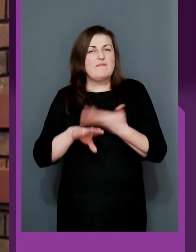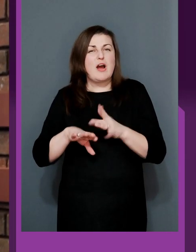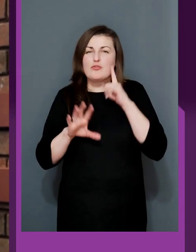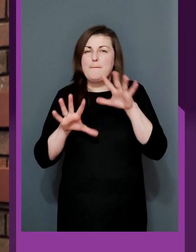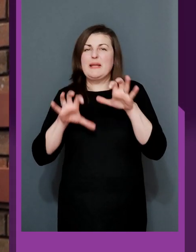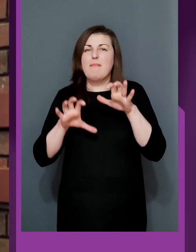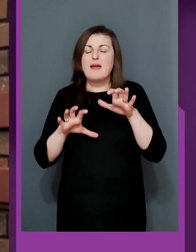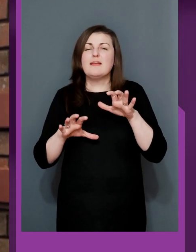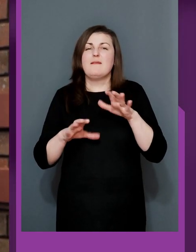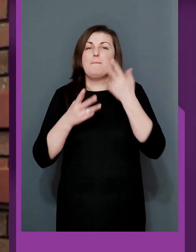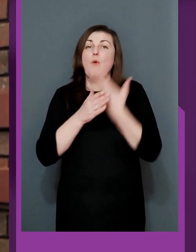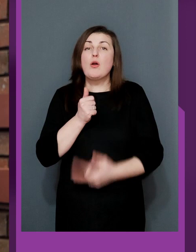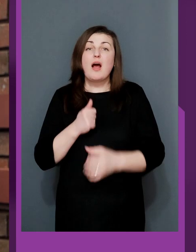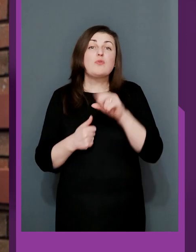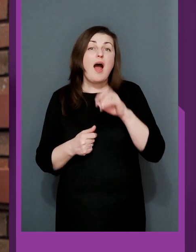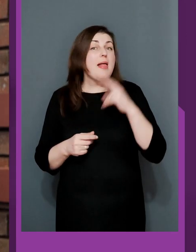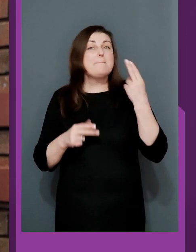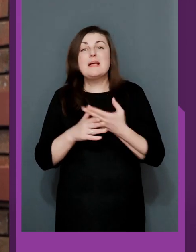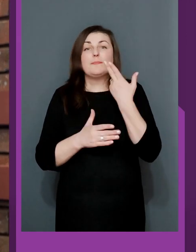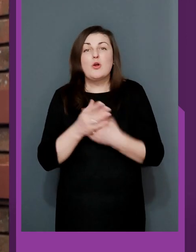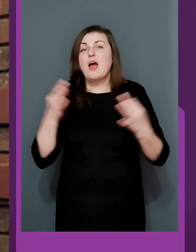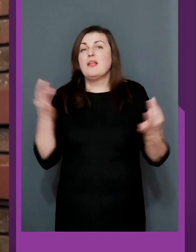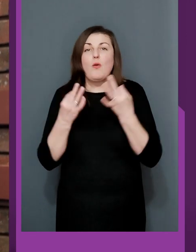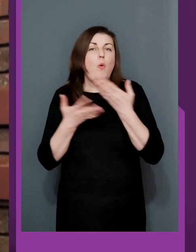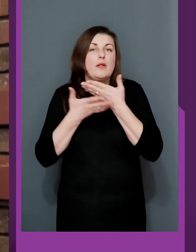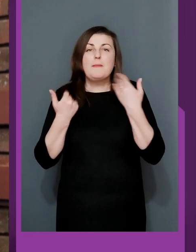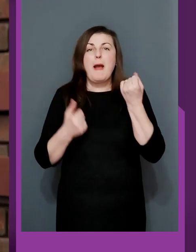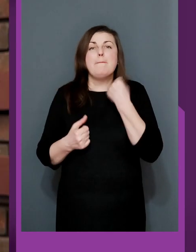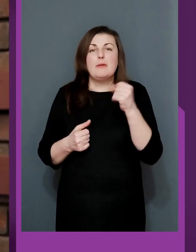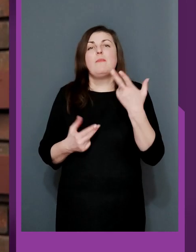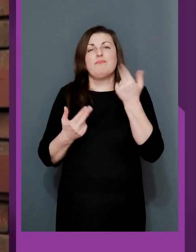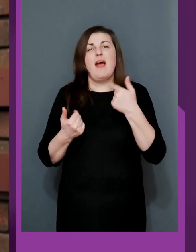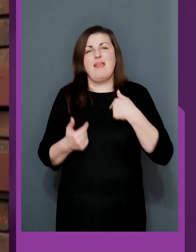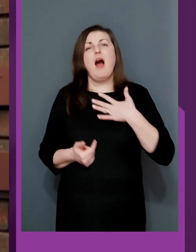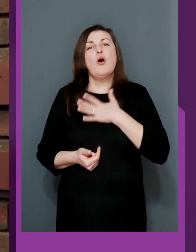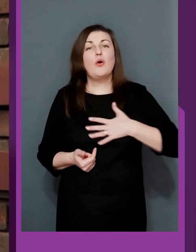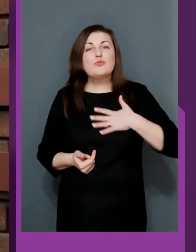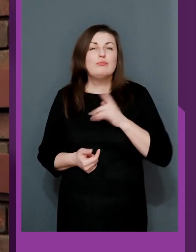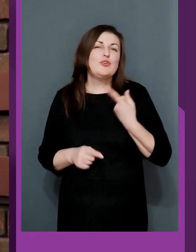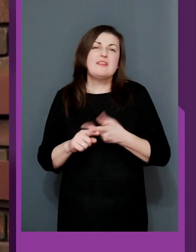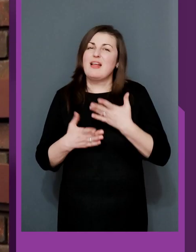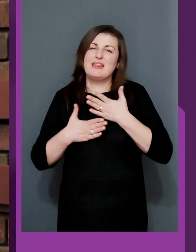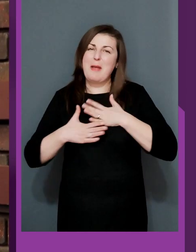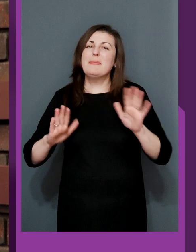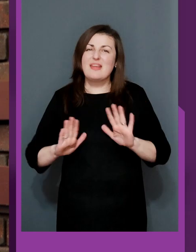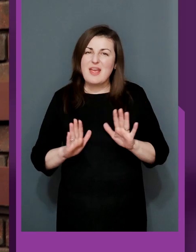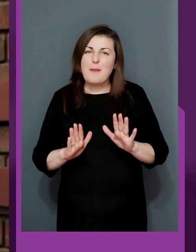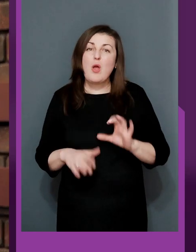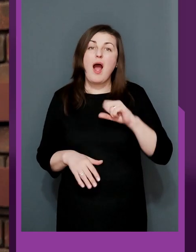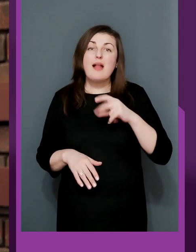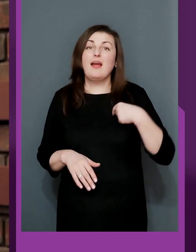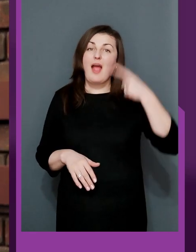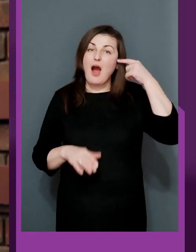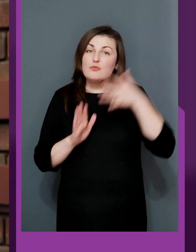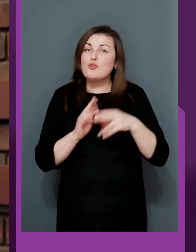поразку але без поразки ніколи немає перемог Да я розстроїлась тому що це неприємно